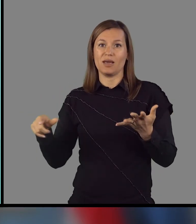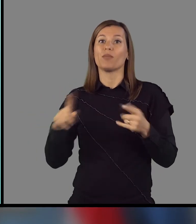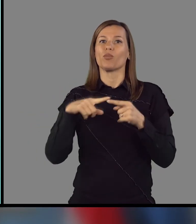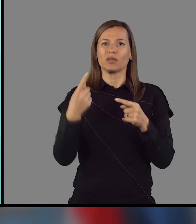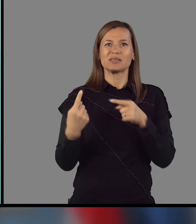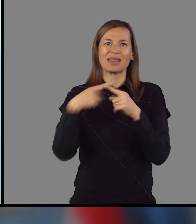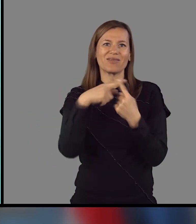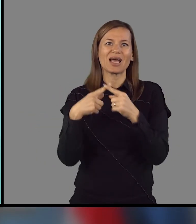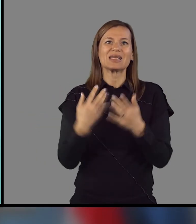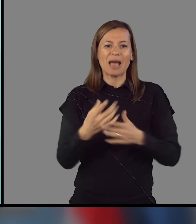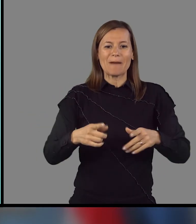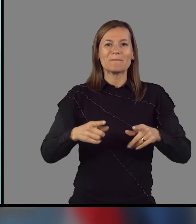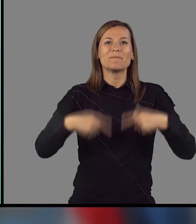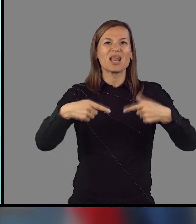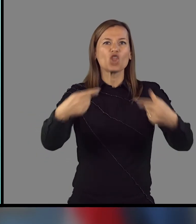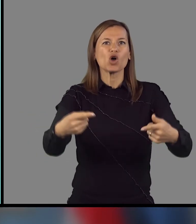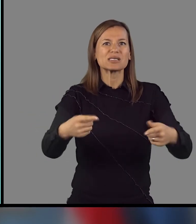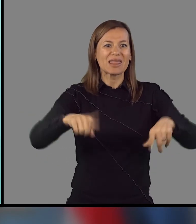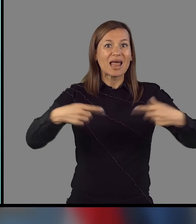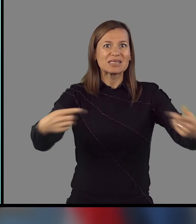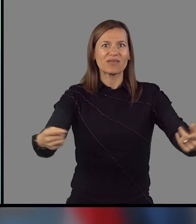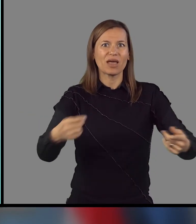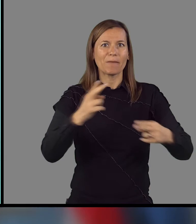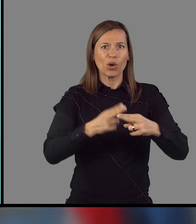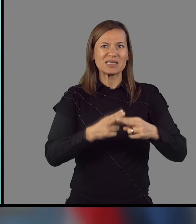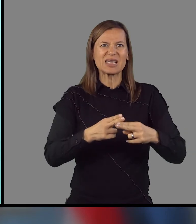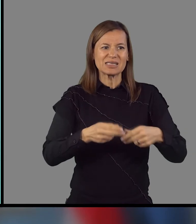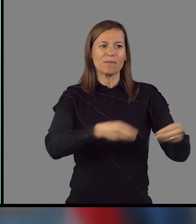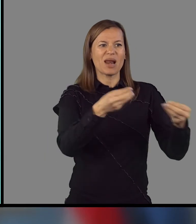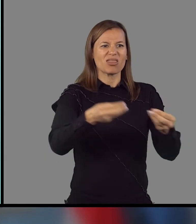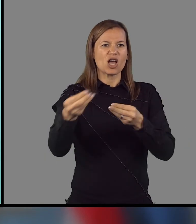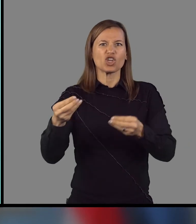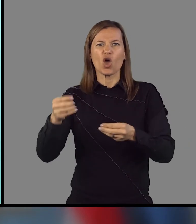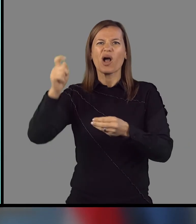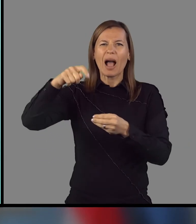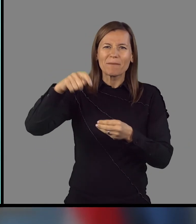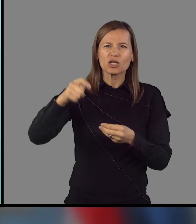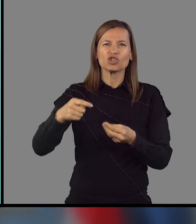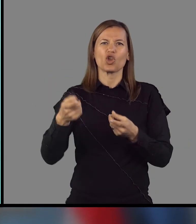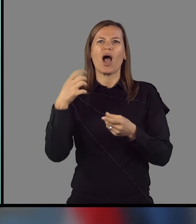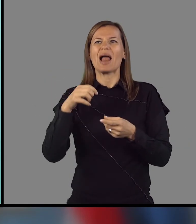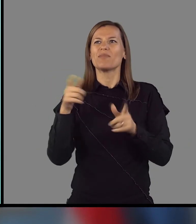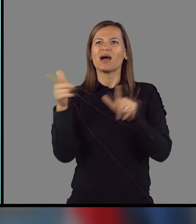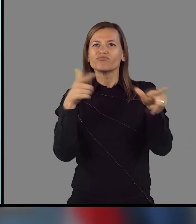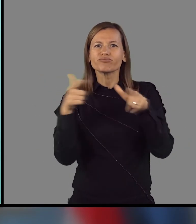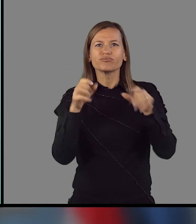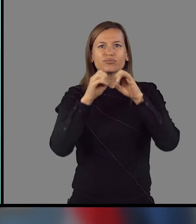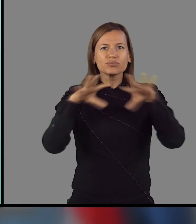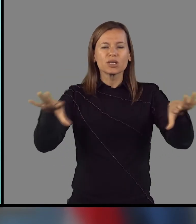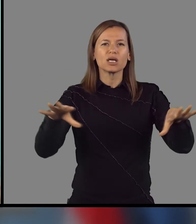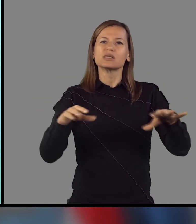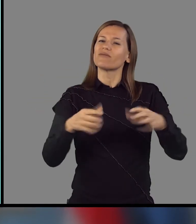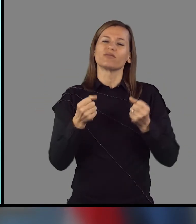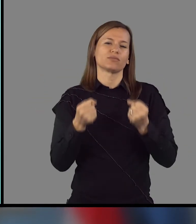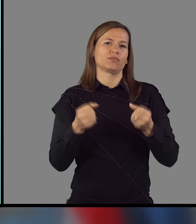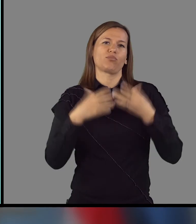veliko število ljudi, se nam tveganje za prenos nalezljivih bolezni, ki se prenašajo kapljično ali pa aerogeno